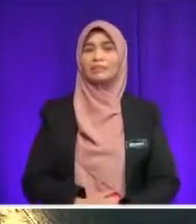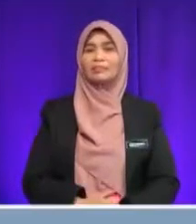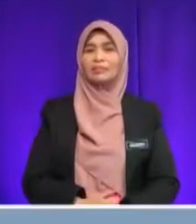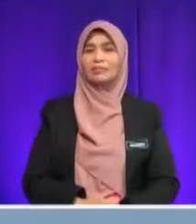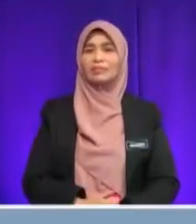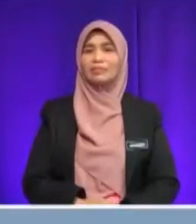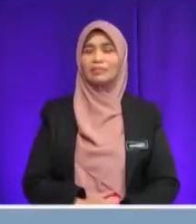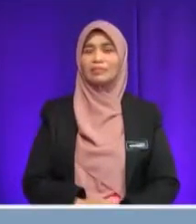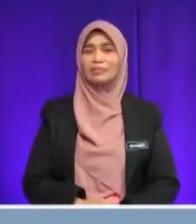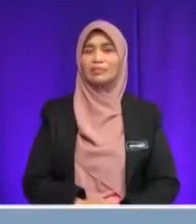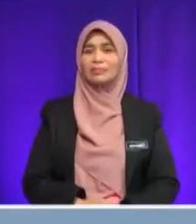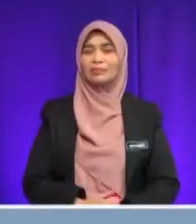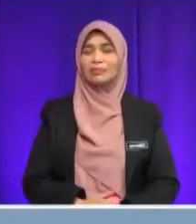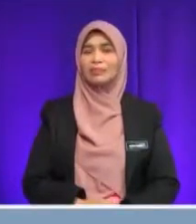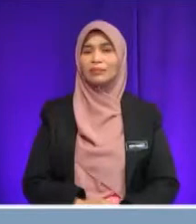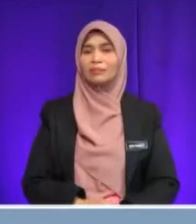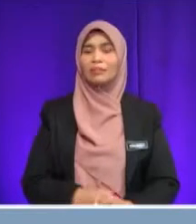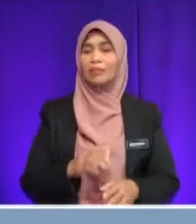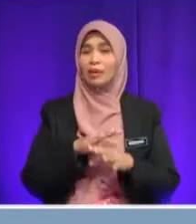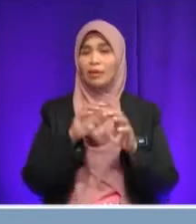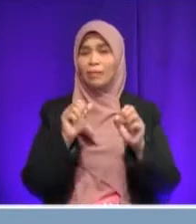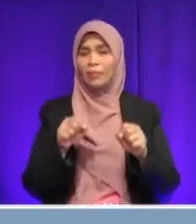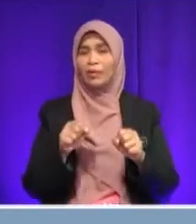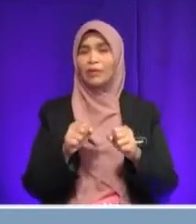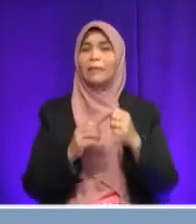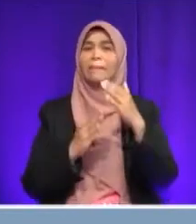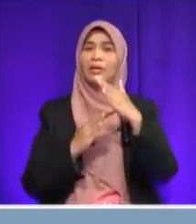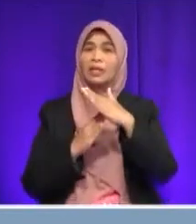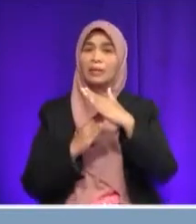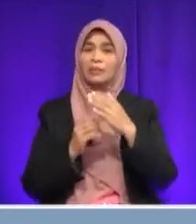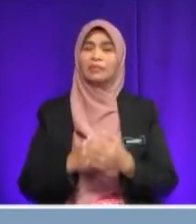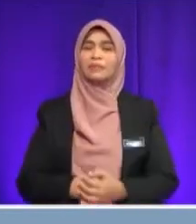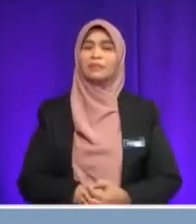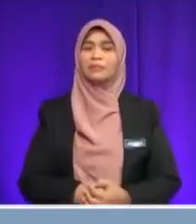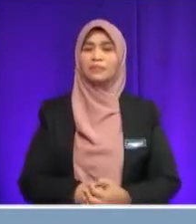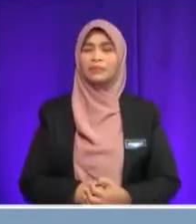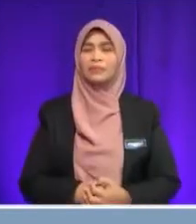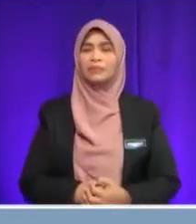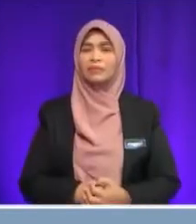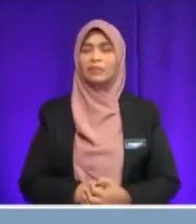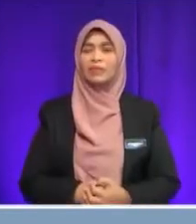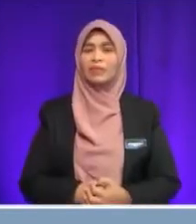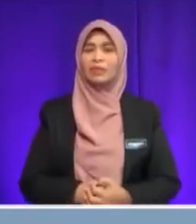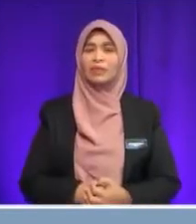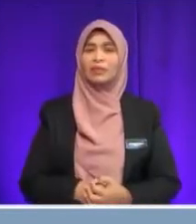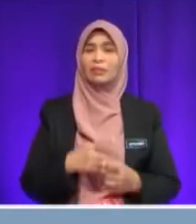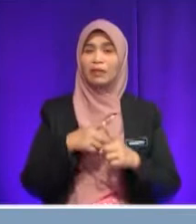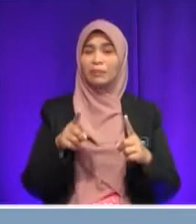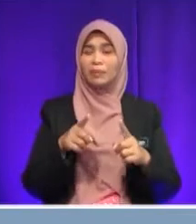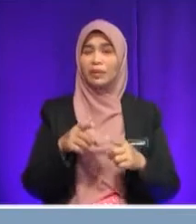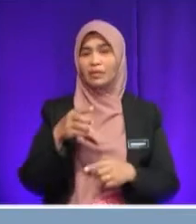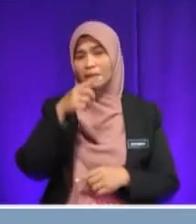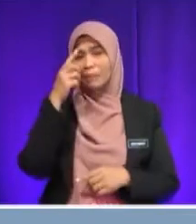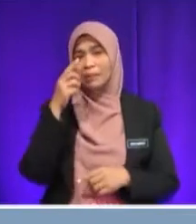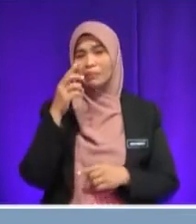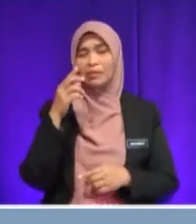Hai adley sepatunya tak boleh dosa hehehe pakainya tak boleh tapi sebelum Ustadzah pendek nafas boleh tahu